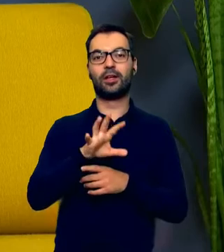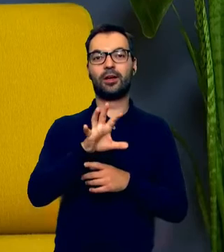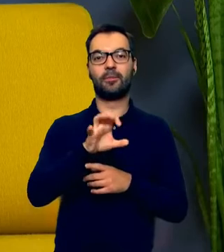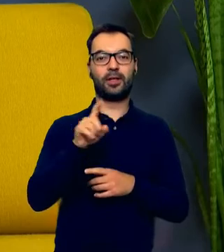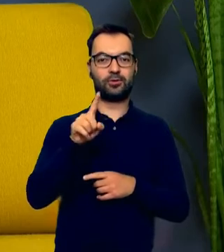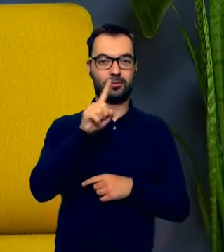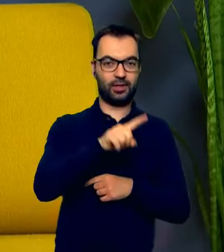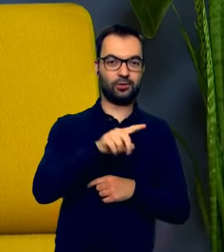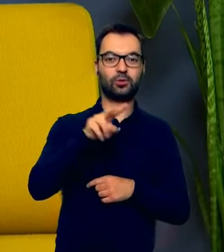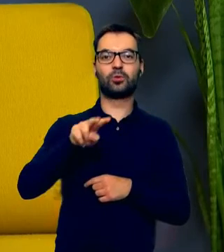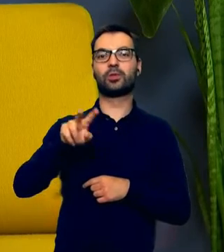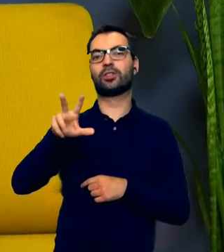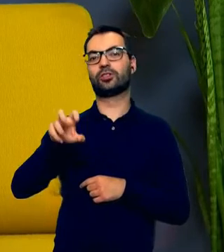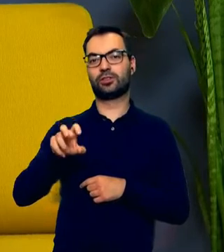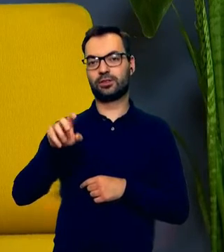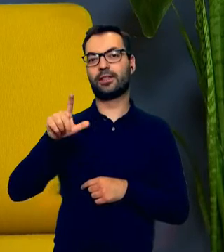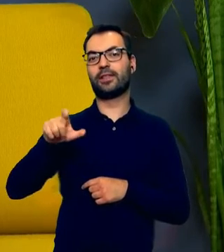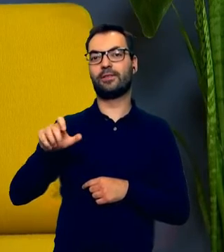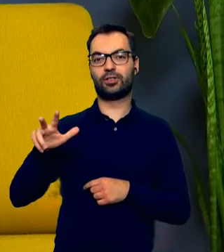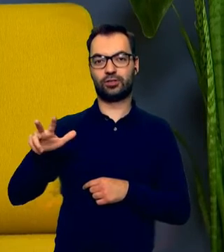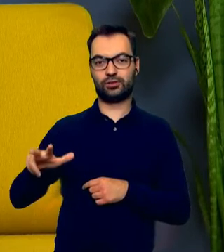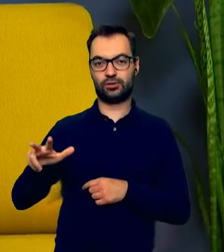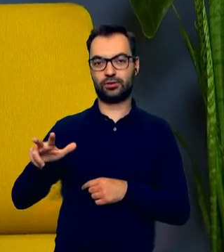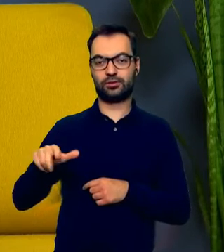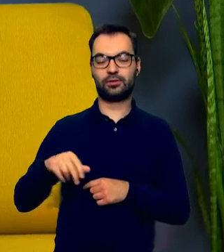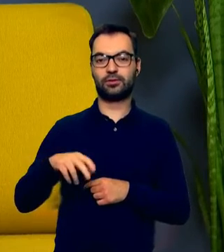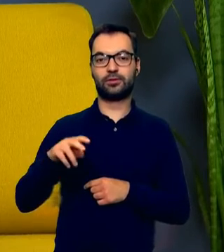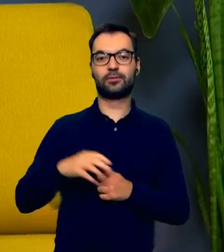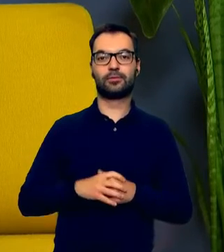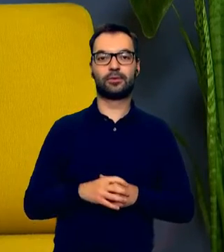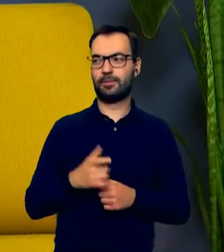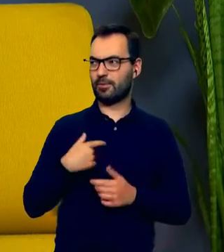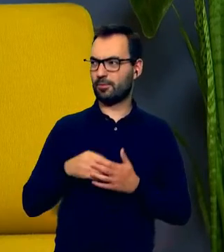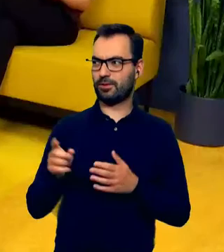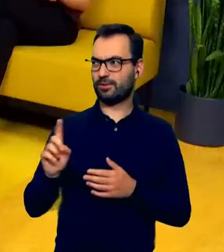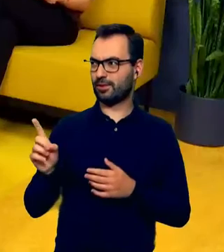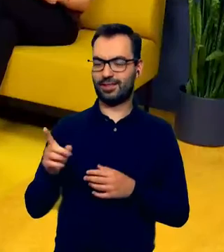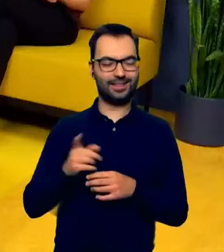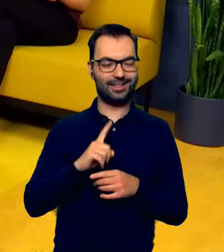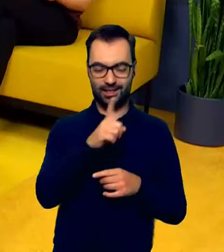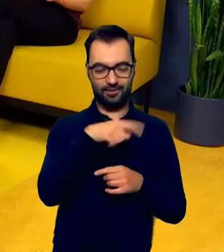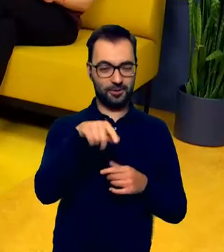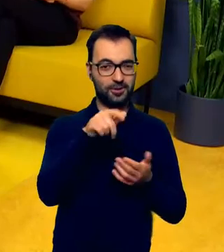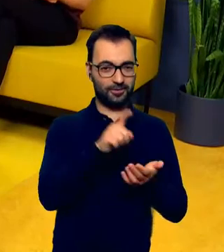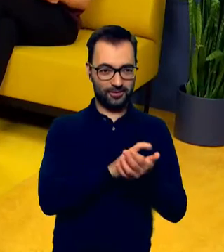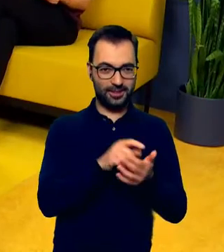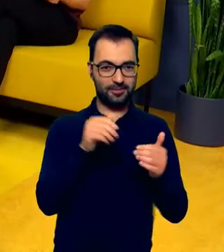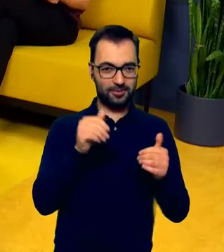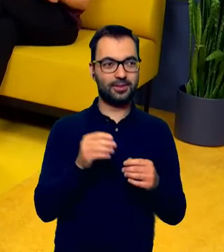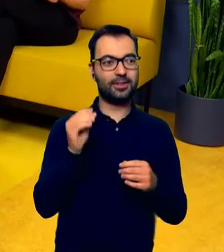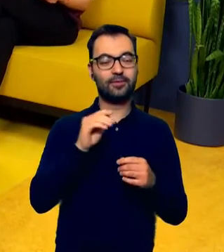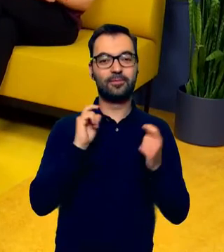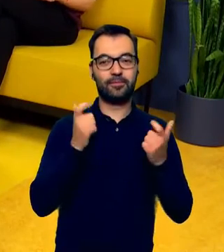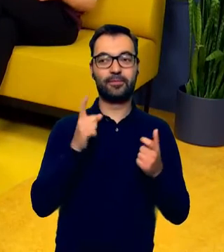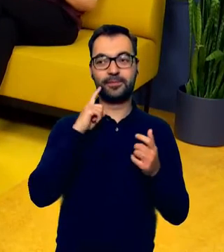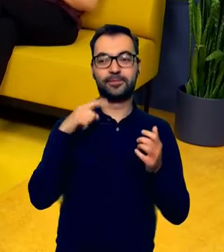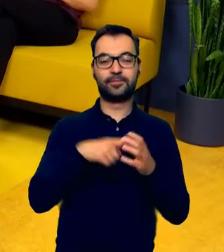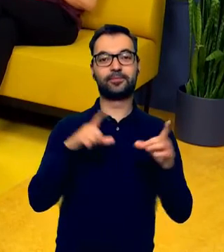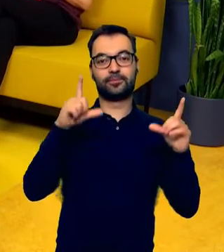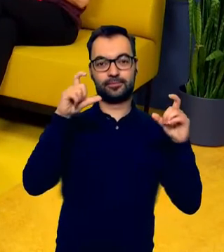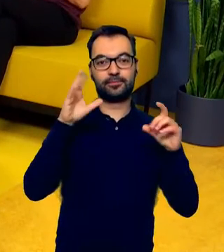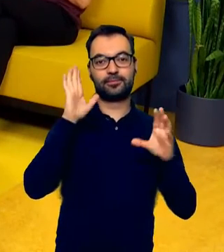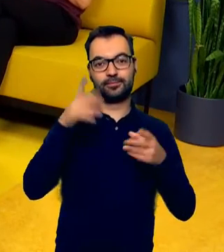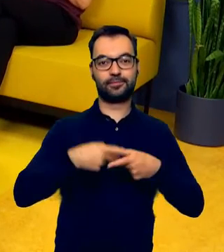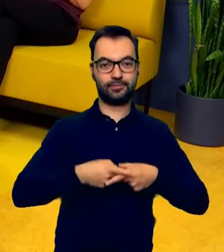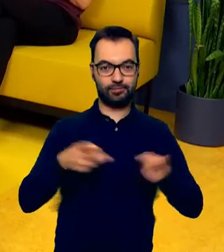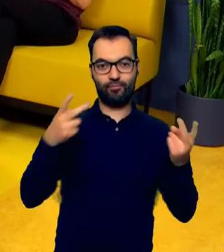pierwsze miejsce, za drugie 300 i 200 za trzecie. A to nie my musimy płacić. Nie, wy możecie wygrać, a co więcej, nie, chodzi nam o to, żeby właśnie te zdjęcia móc